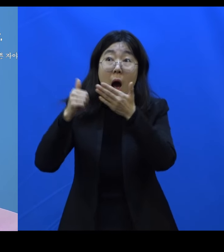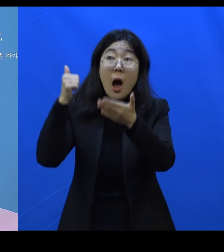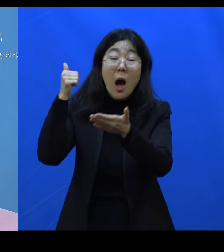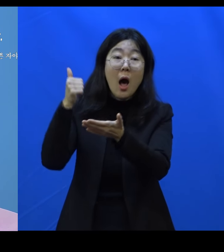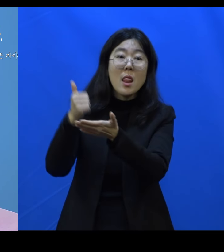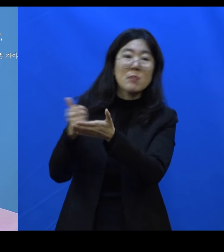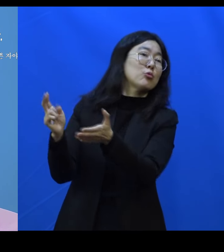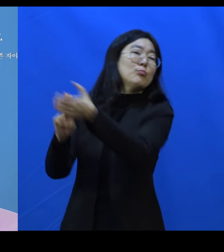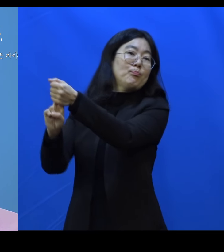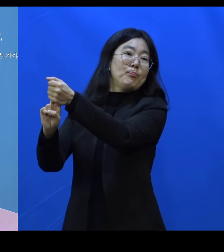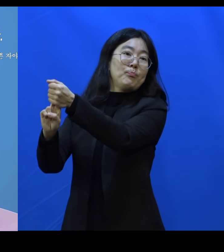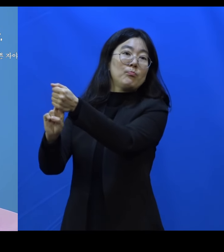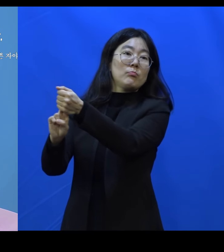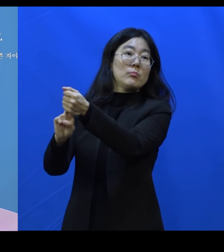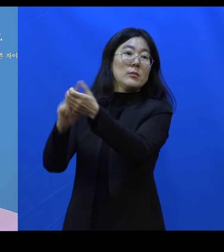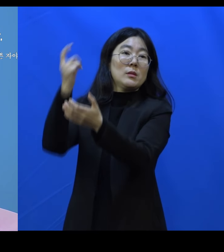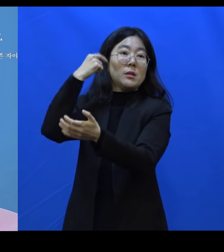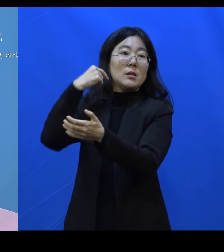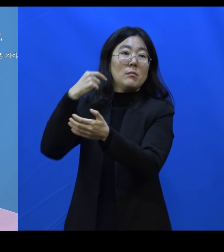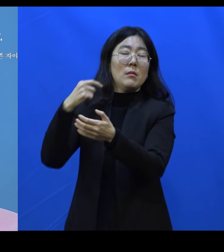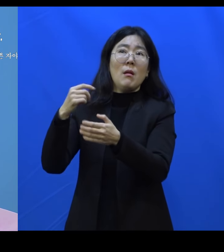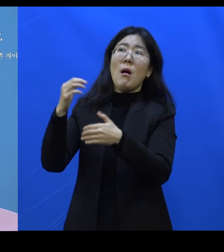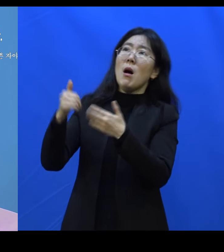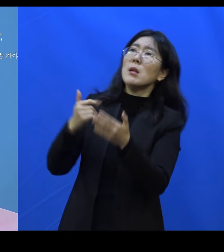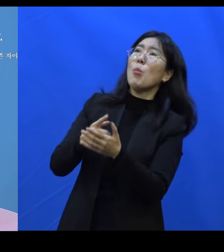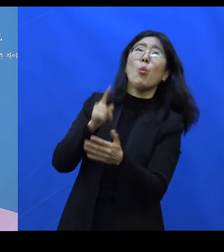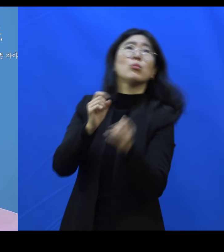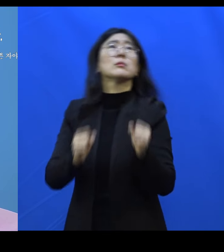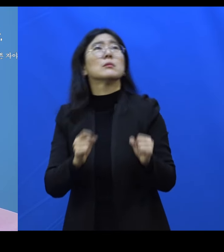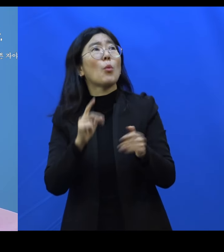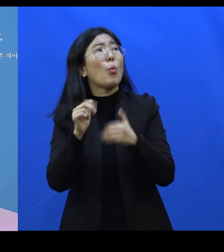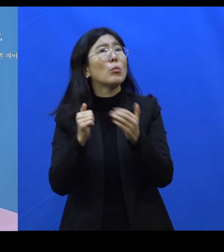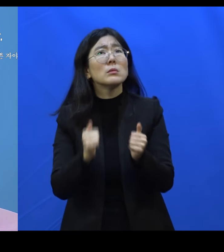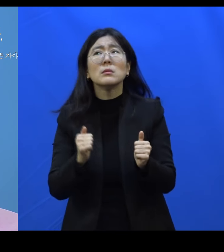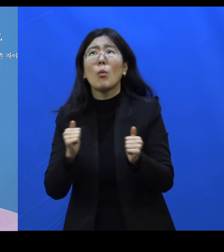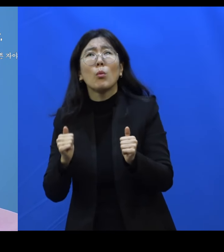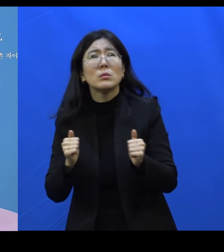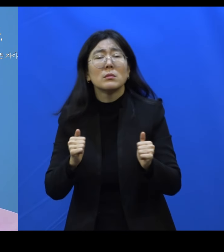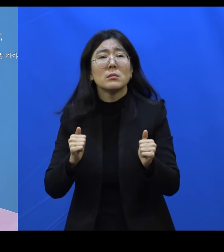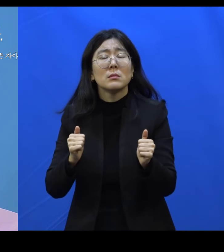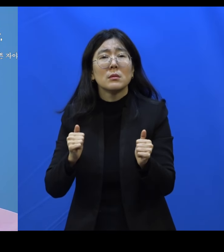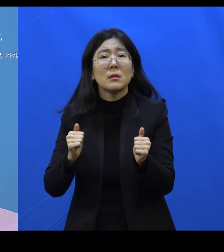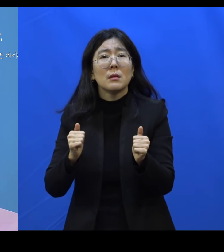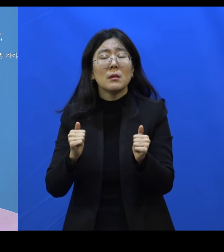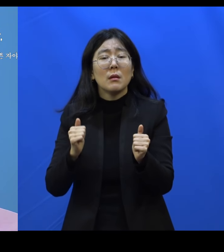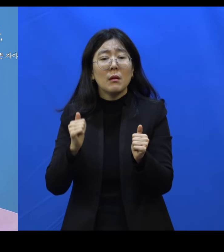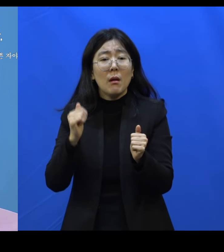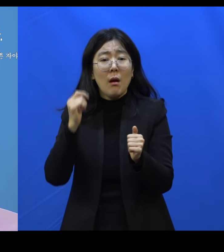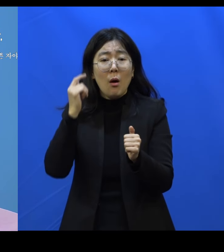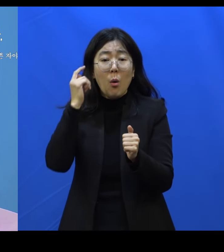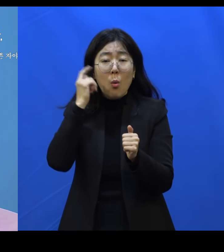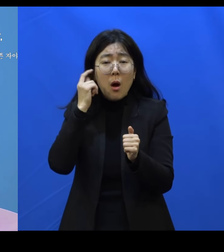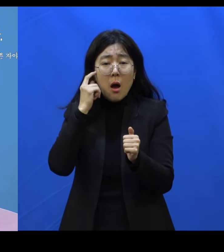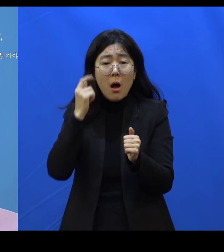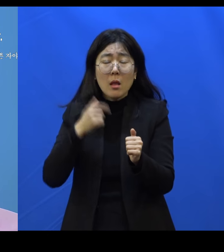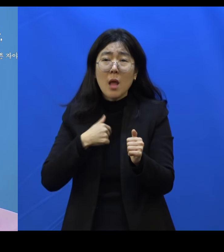어쩌면 하나님은 그것을 그대로 이렇게 그런 경험을 하도록 내버려 두신